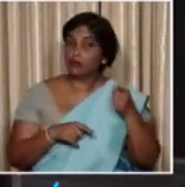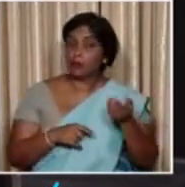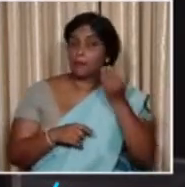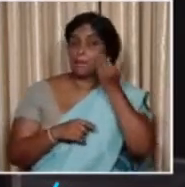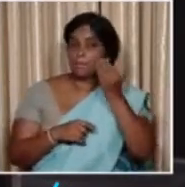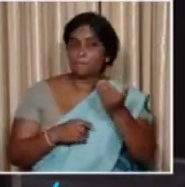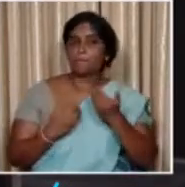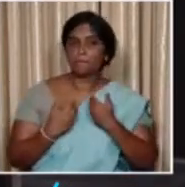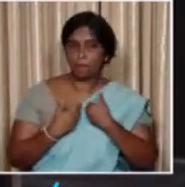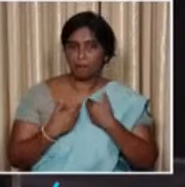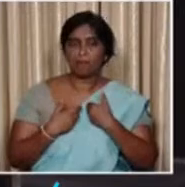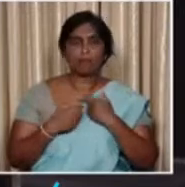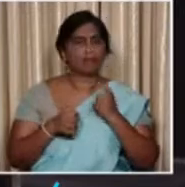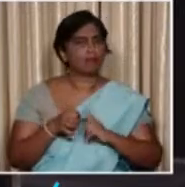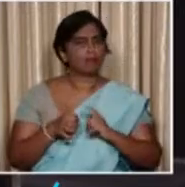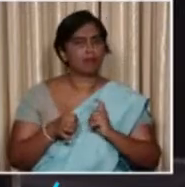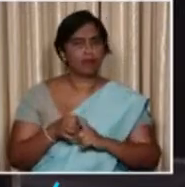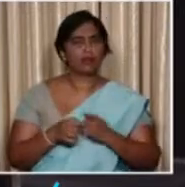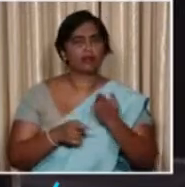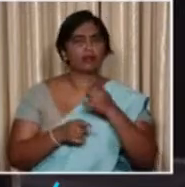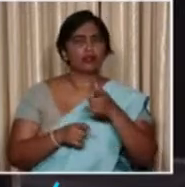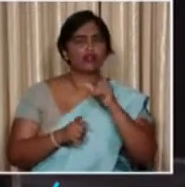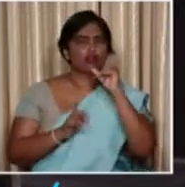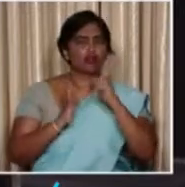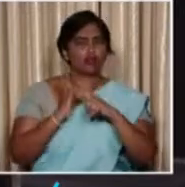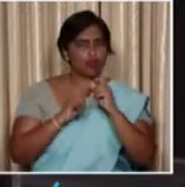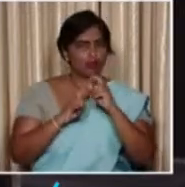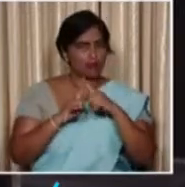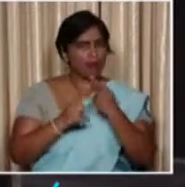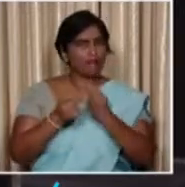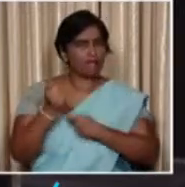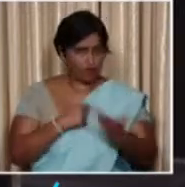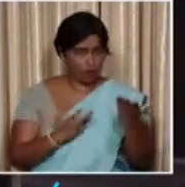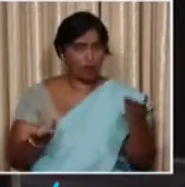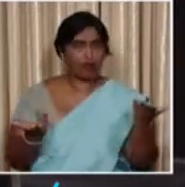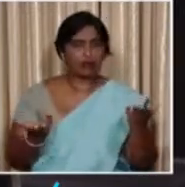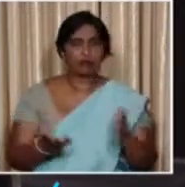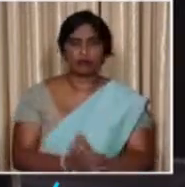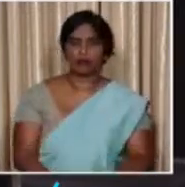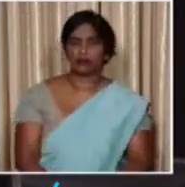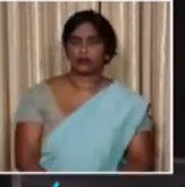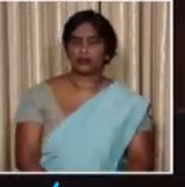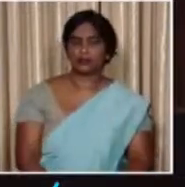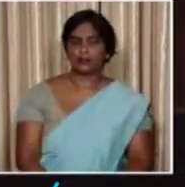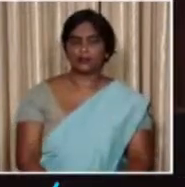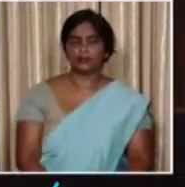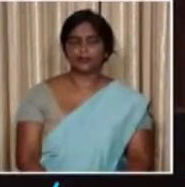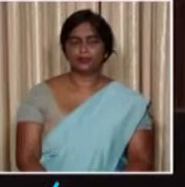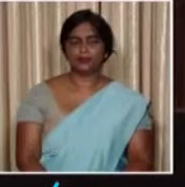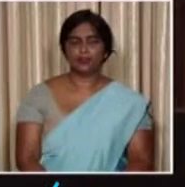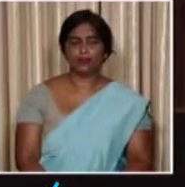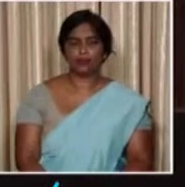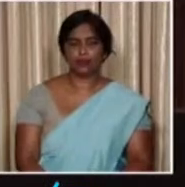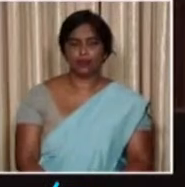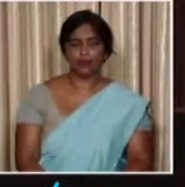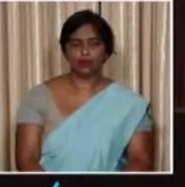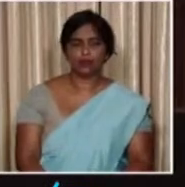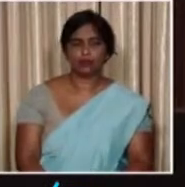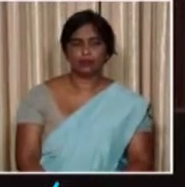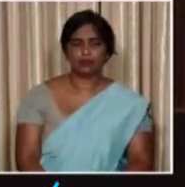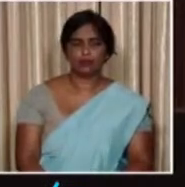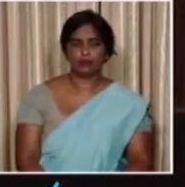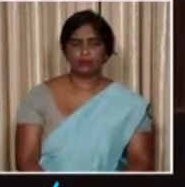පේනවා මට ප්‍රශ්නේ තියෙන්නේ මේකත් විකිනලද කියලා. ඒක තමයි ඇත්ත. හරි කොහොම ඉස්සුදී. දැන් ඔව්